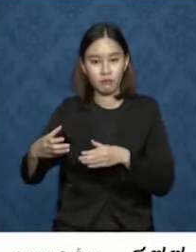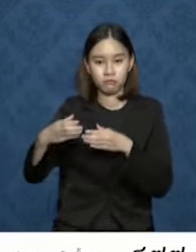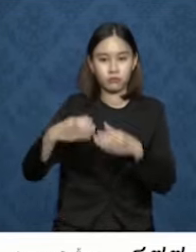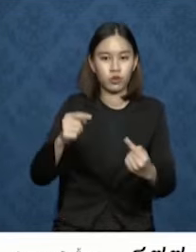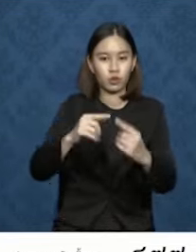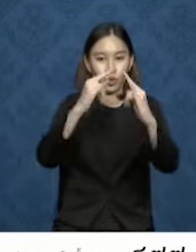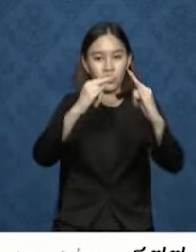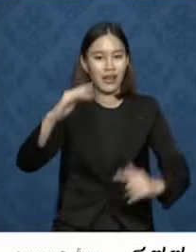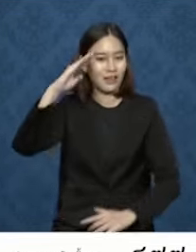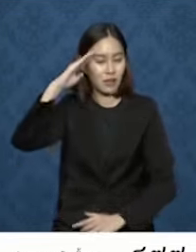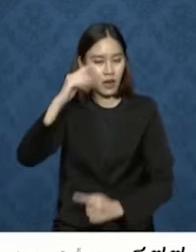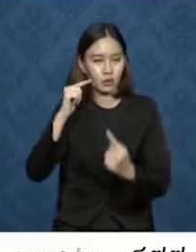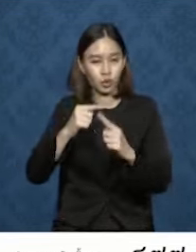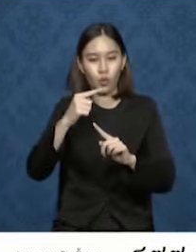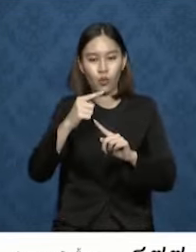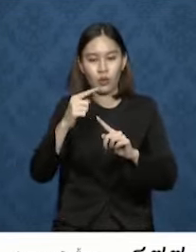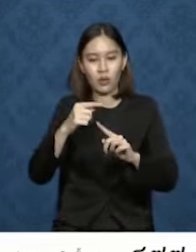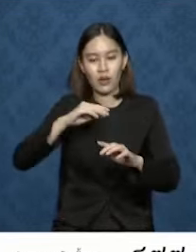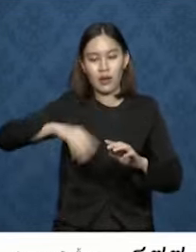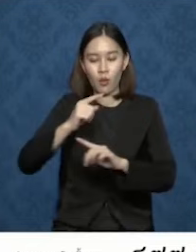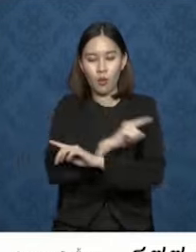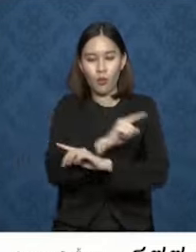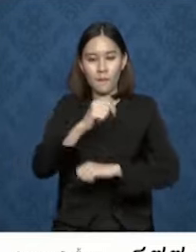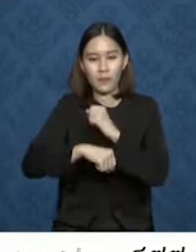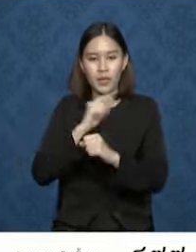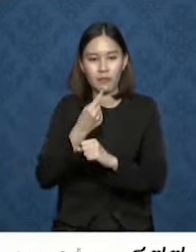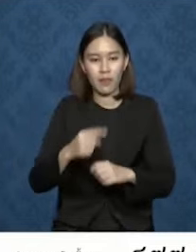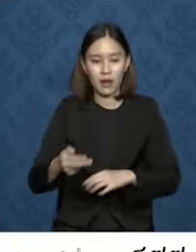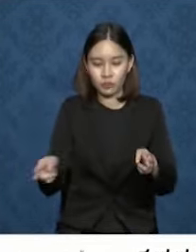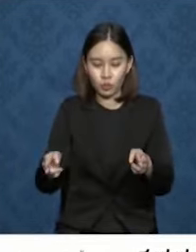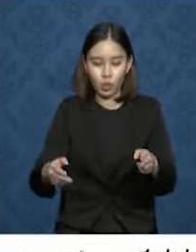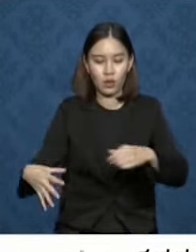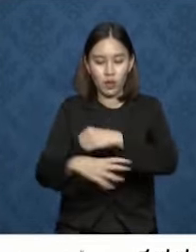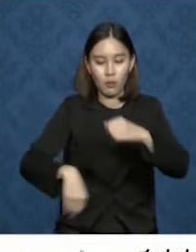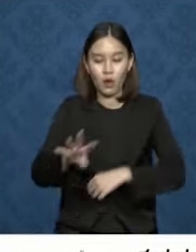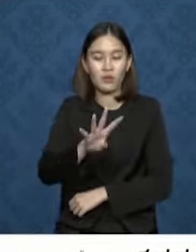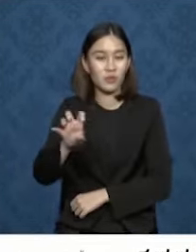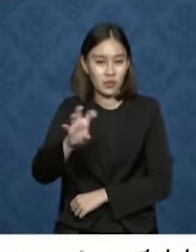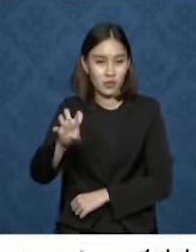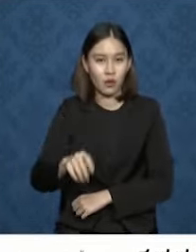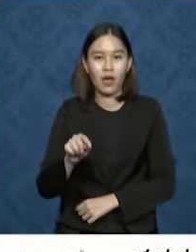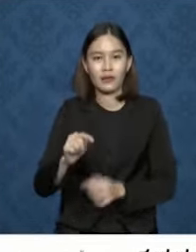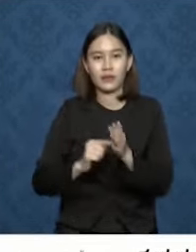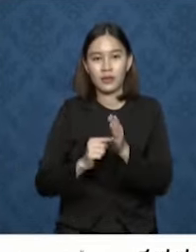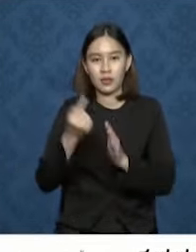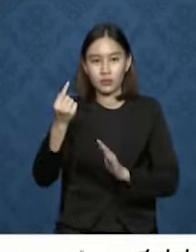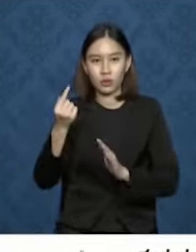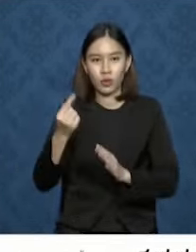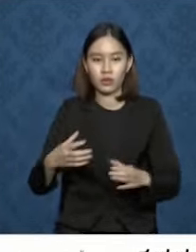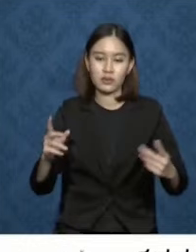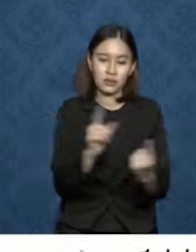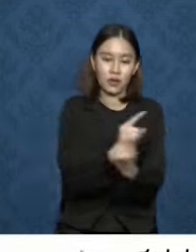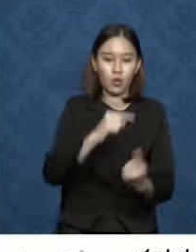ทหารในช่วงหลังวันปีใหม่แล้วก็ปล้นปืนไปเกือบ 400กระบอกครับวันนั้นถือว่าเป็นจุดเริ่มต้นที่ทำให้ทั้งสังคม